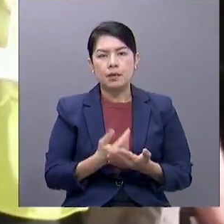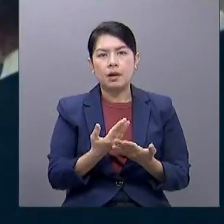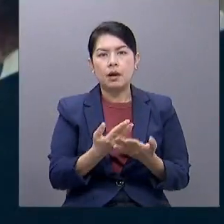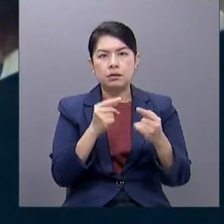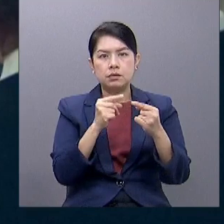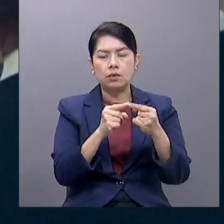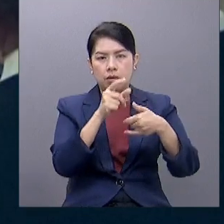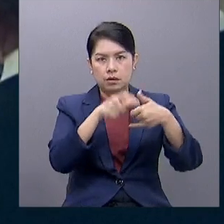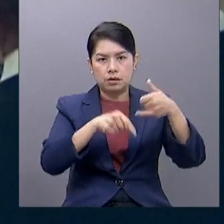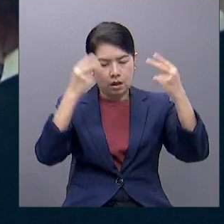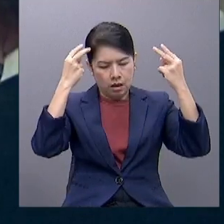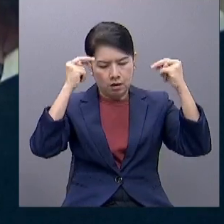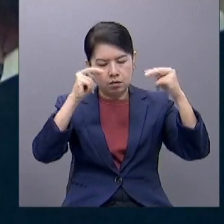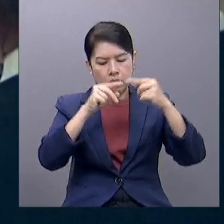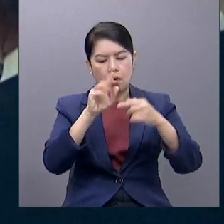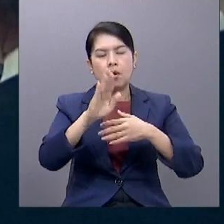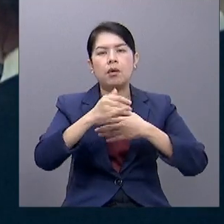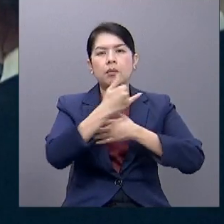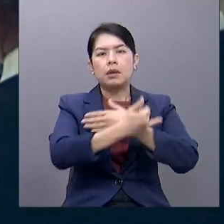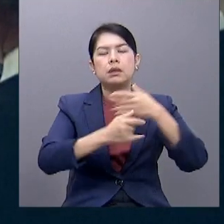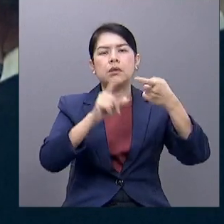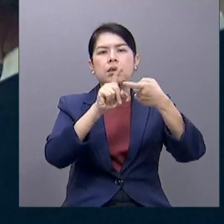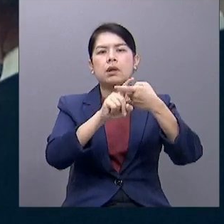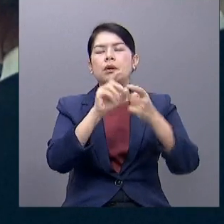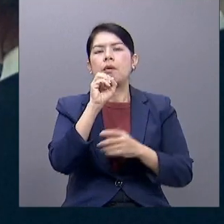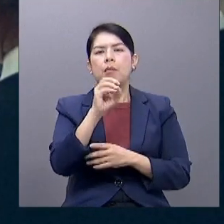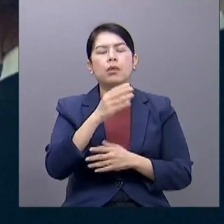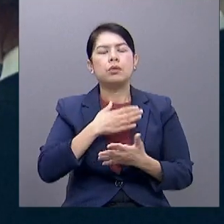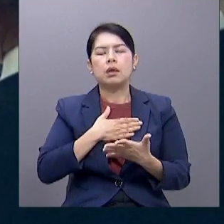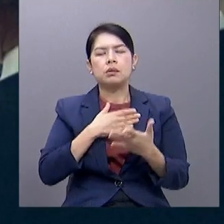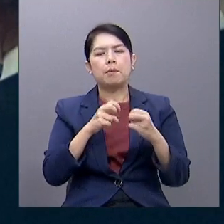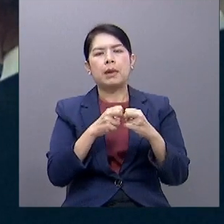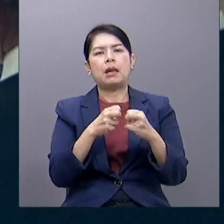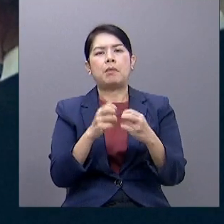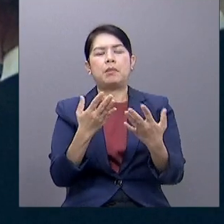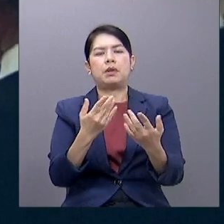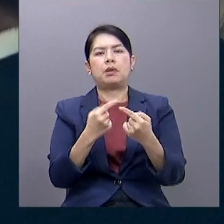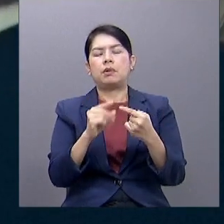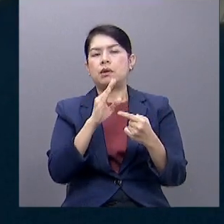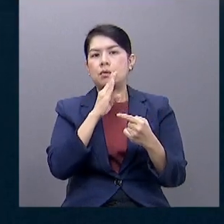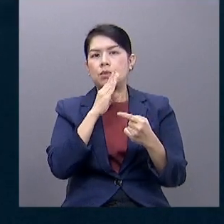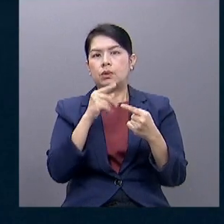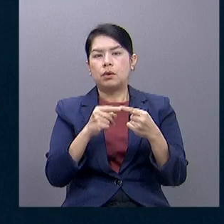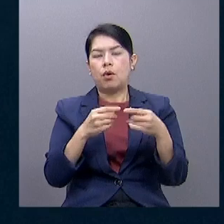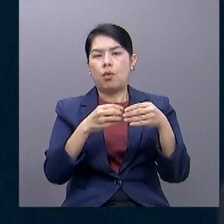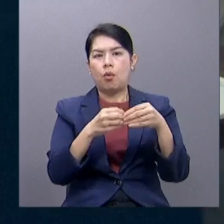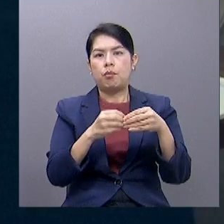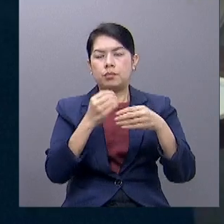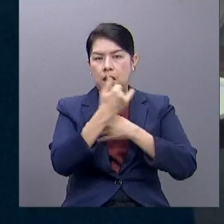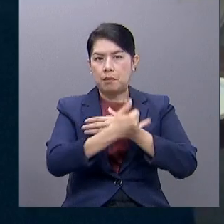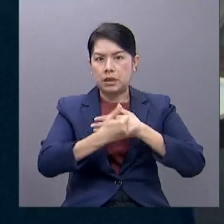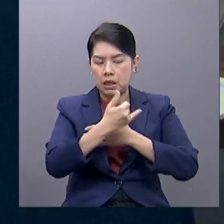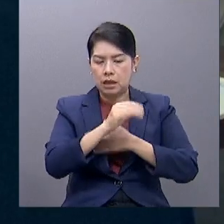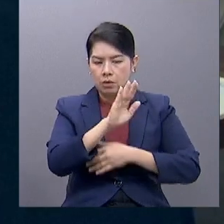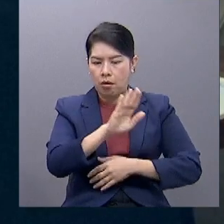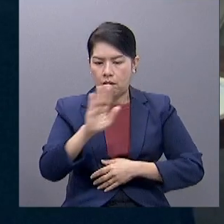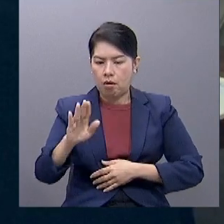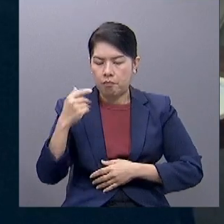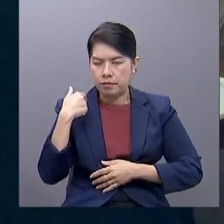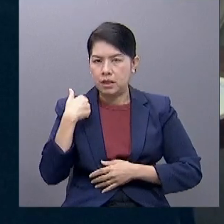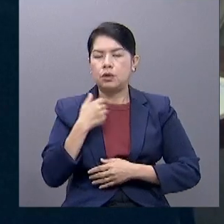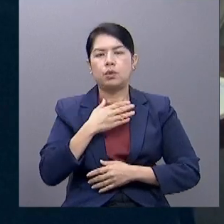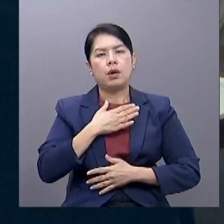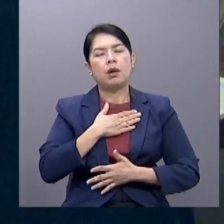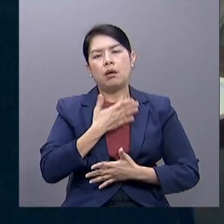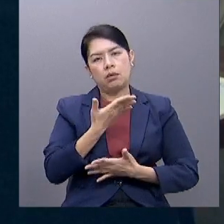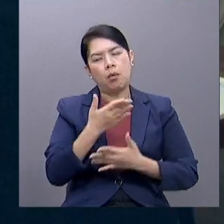ยืนยันนะคะว่าจะไม่เปิดศึกกับเนโตแต่ถ้ามีชาติสมาชิกของเนโตเข้าร่วมสงครามในยูเครนรัสเซียจะไม่ละเว้น